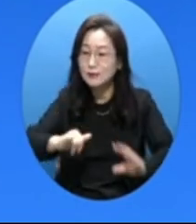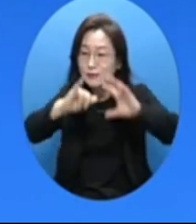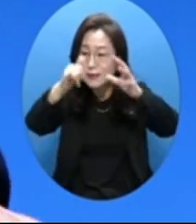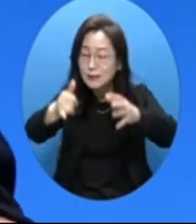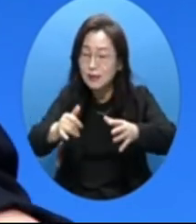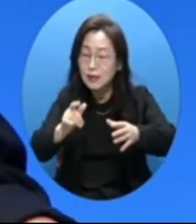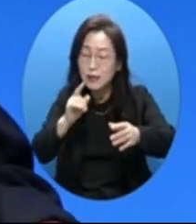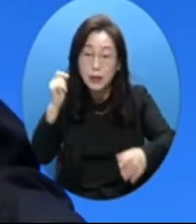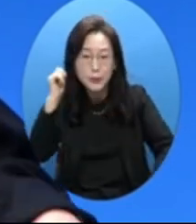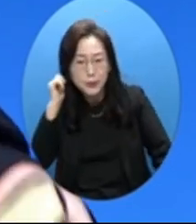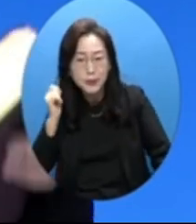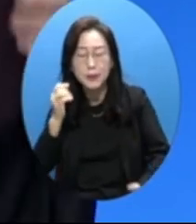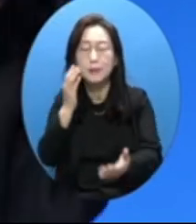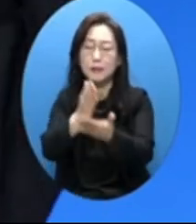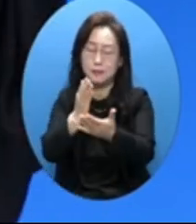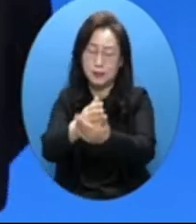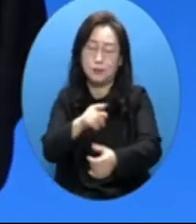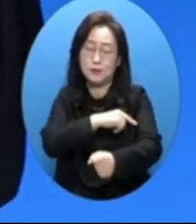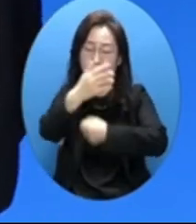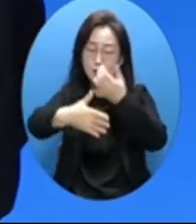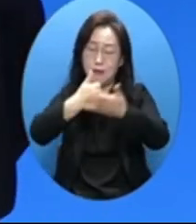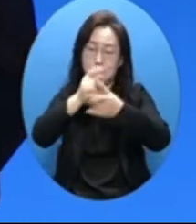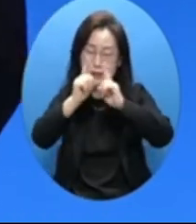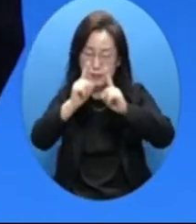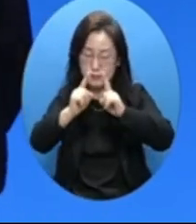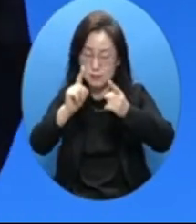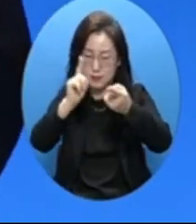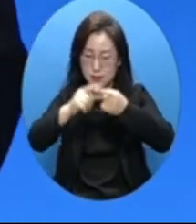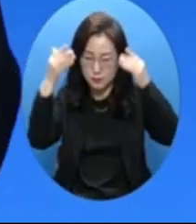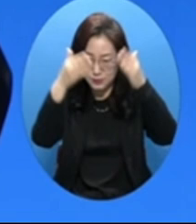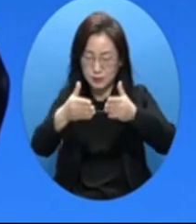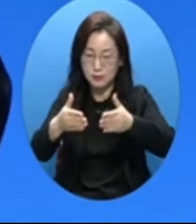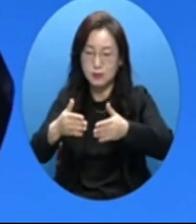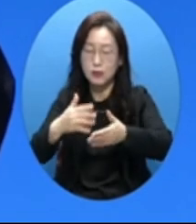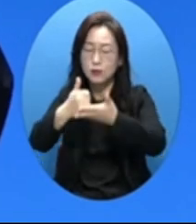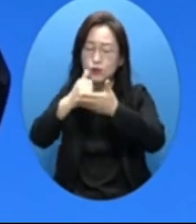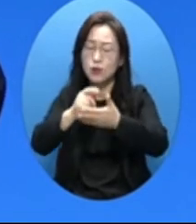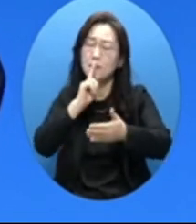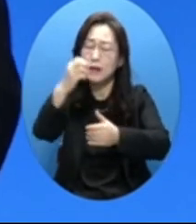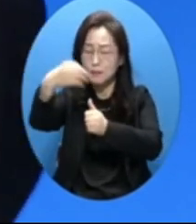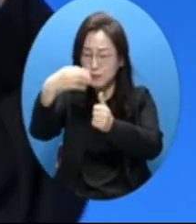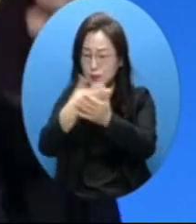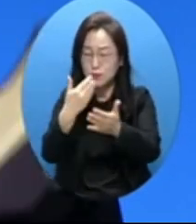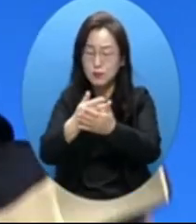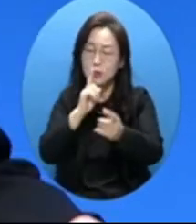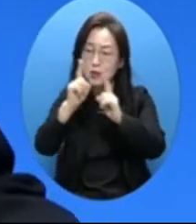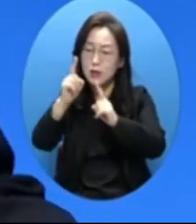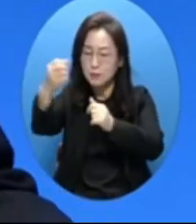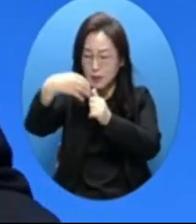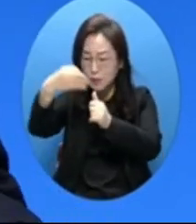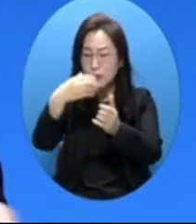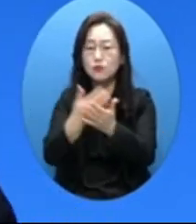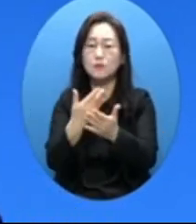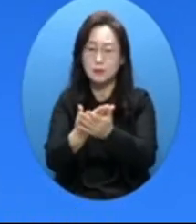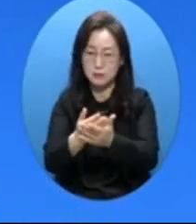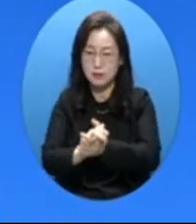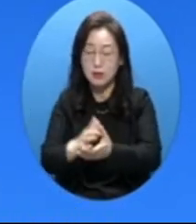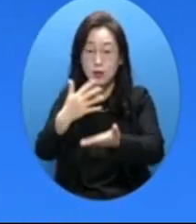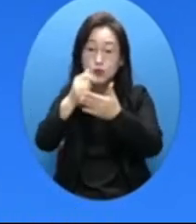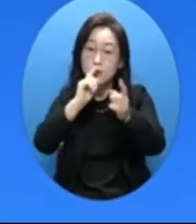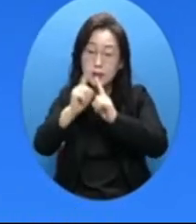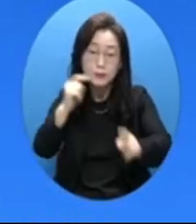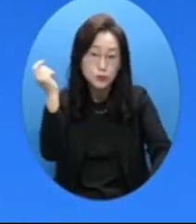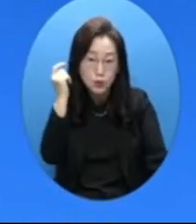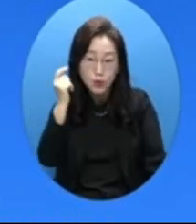들어오는 얘기를 듣기 전에 먼저 하는 말씀을 들어야 됩니다 주연에게 말씀하여 주옵소서 치열하게 말씀하여 주옵소서 주의